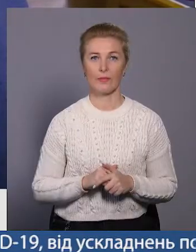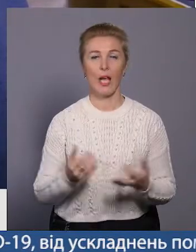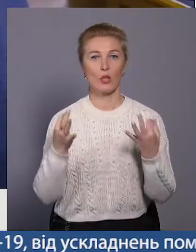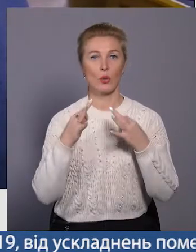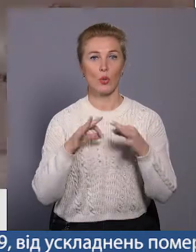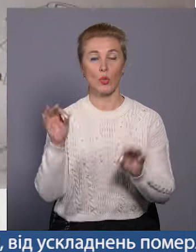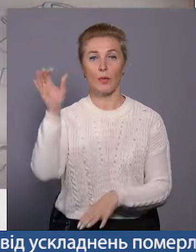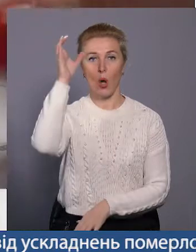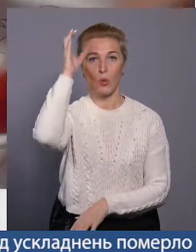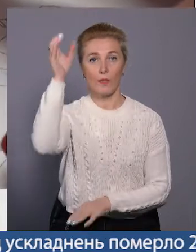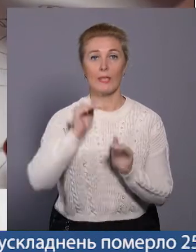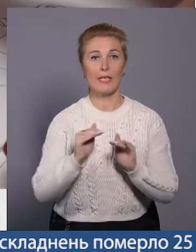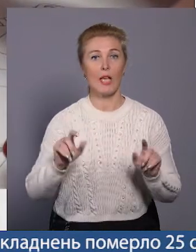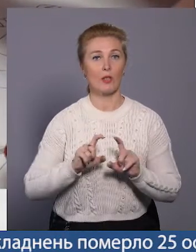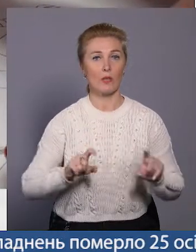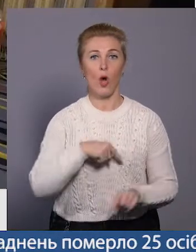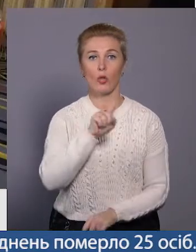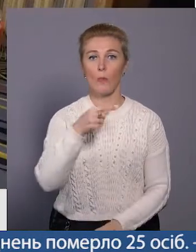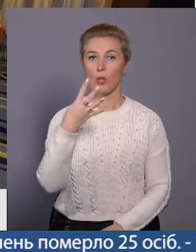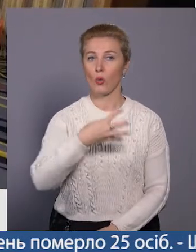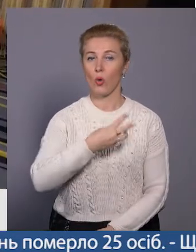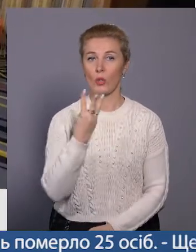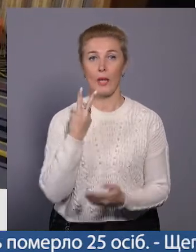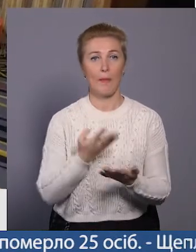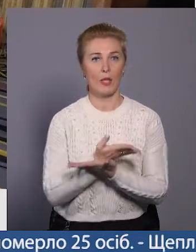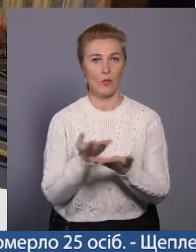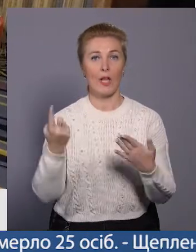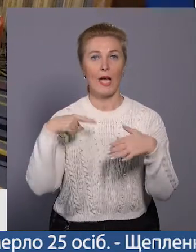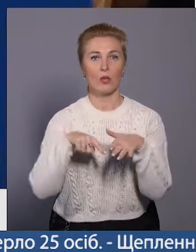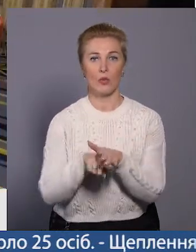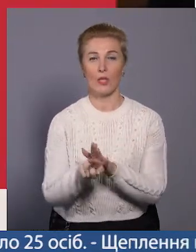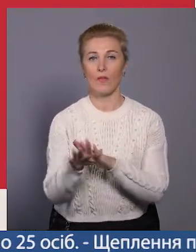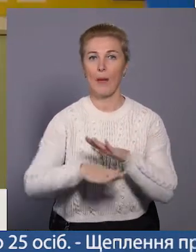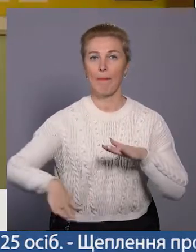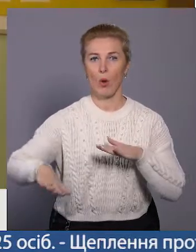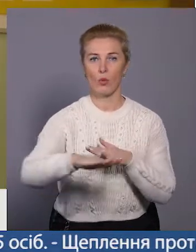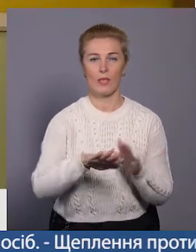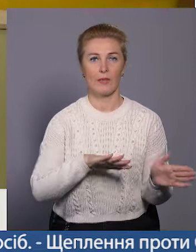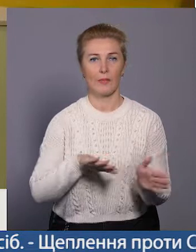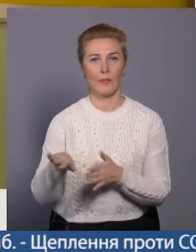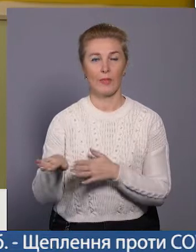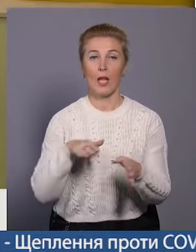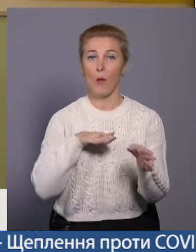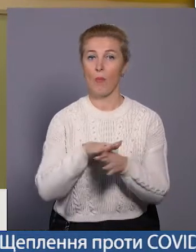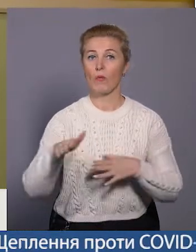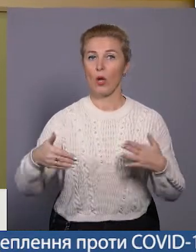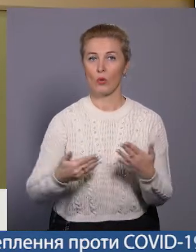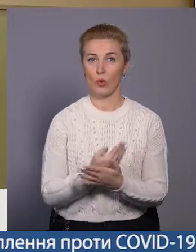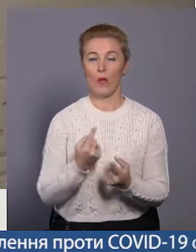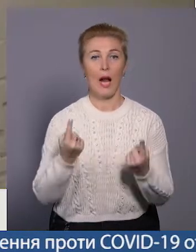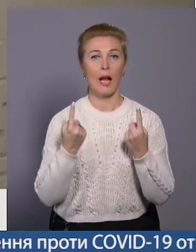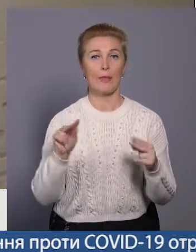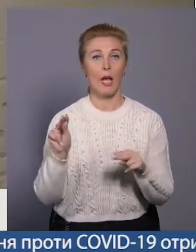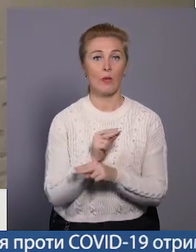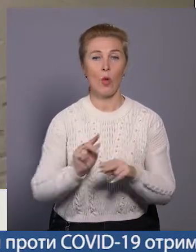Доступна освіта. В дитячому садочку номер 43 презентували інклюзивний простір. Повне оновлення. Капітальний